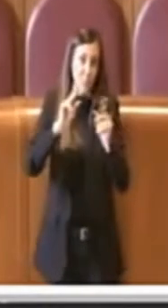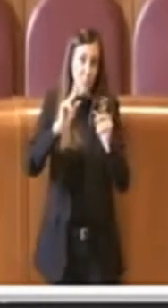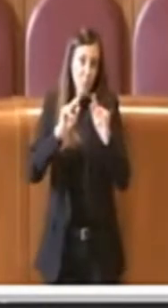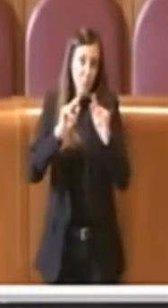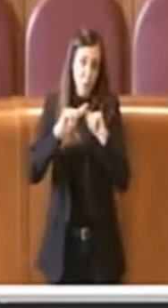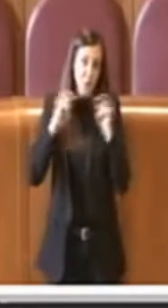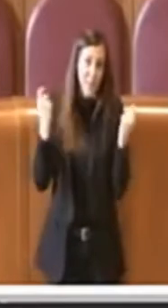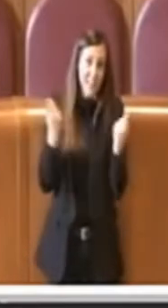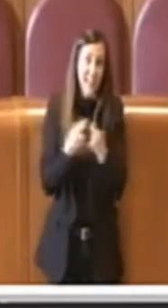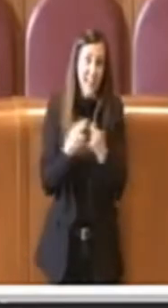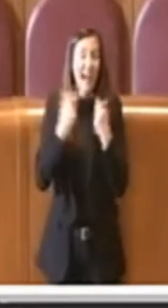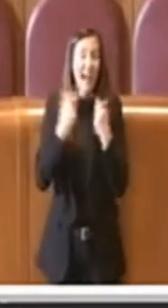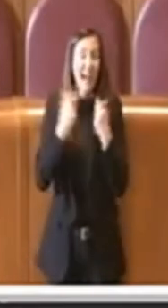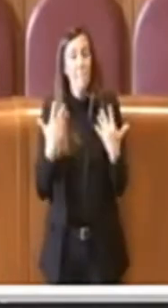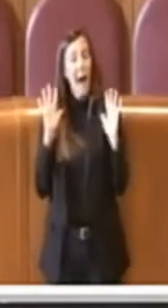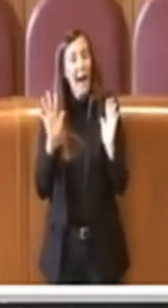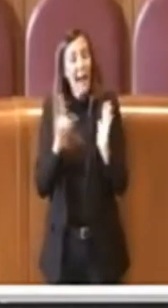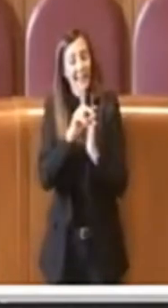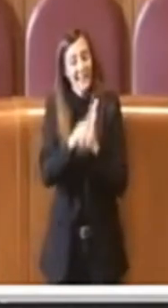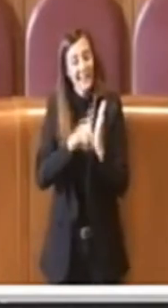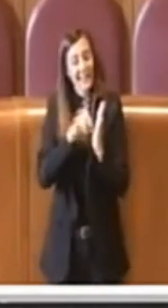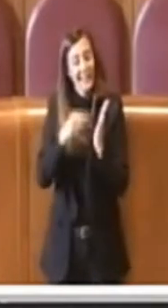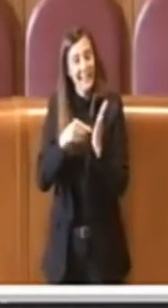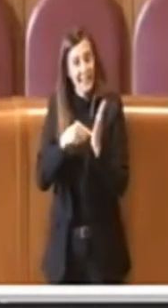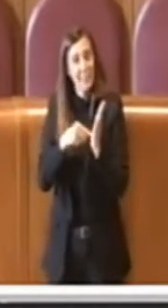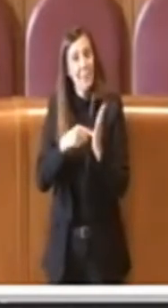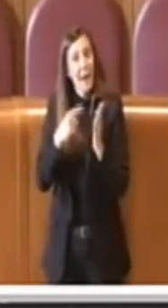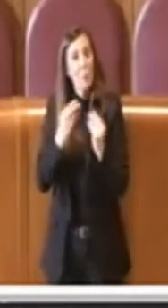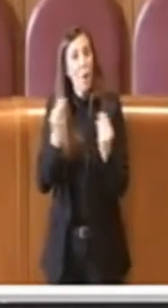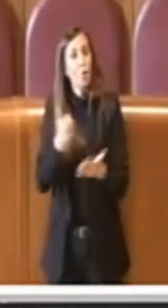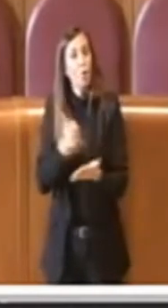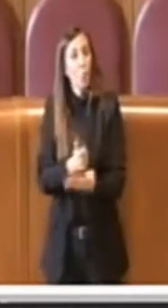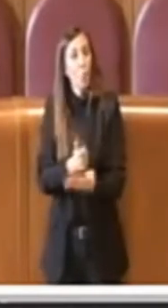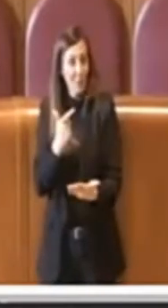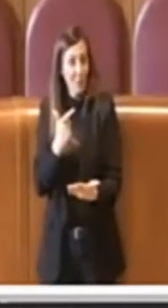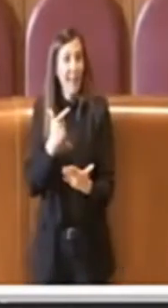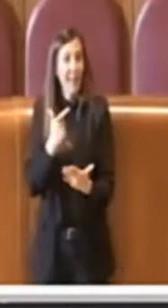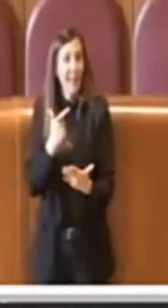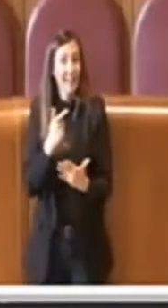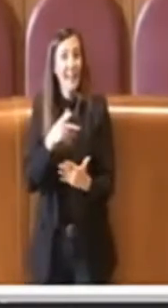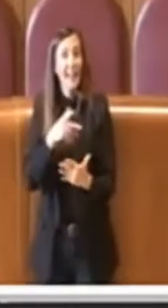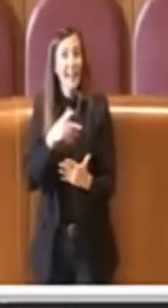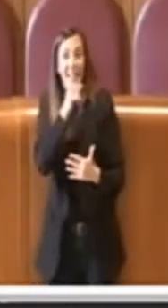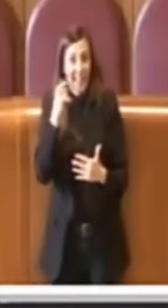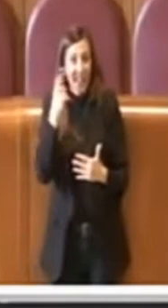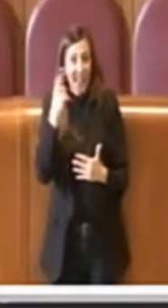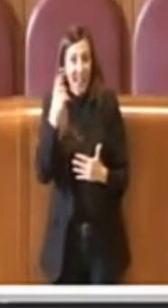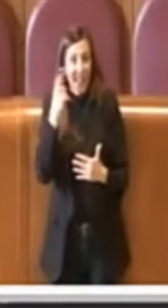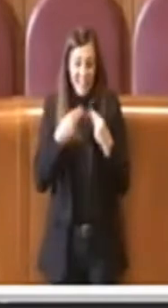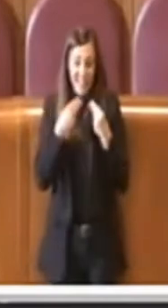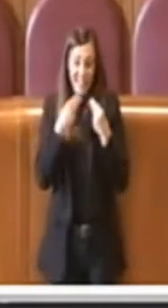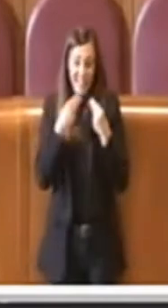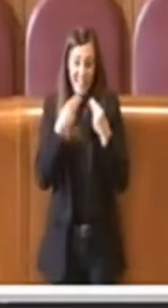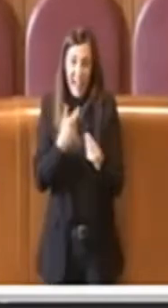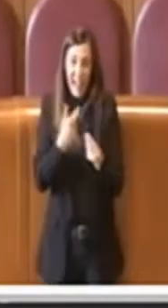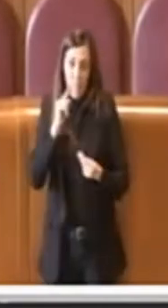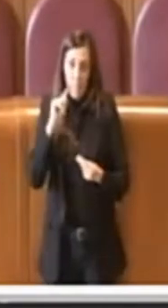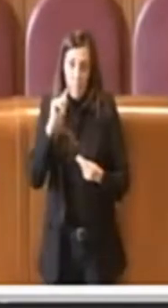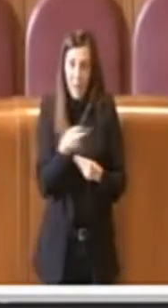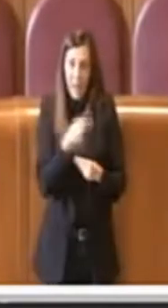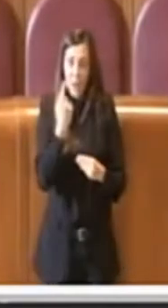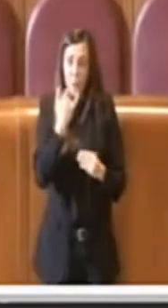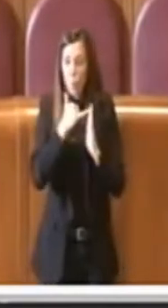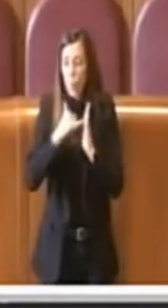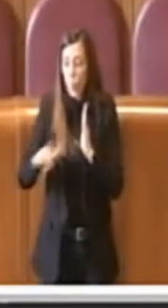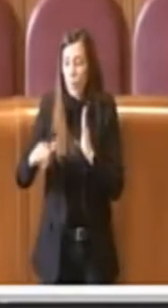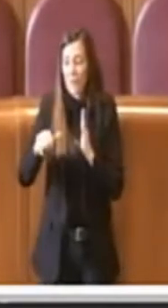è, diciamo così, un qualcosa sicuramente importante, ma che va a perfezionare l'ultima tratta dell'infrastruttura,